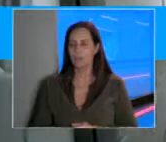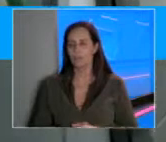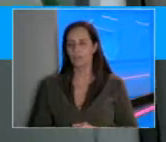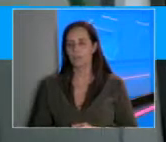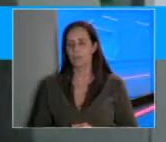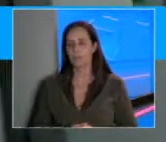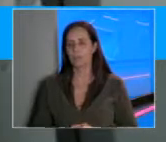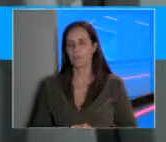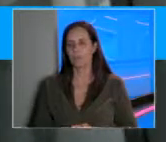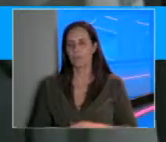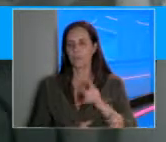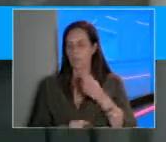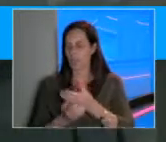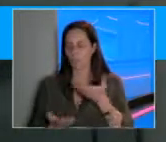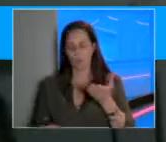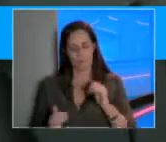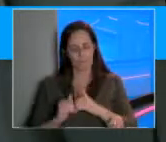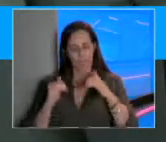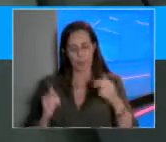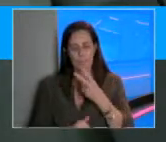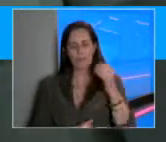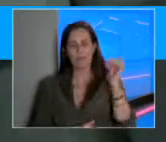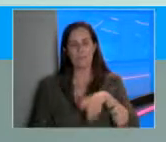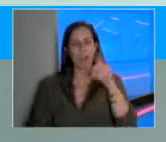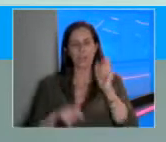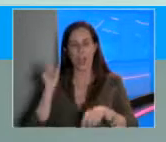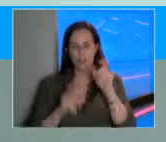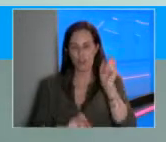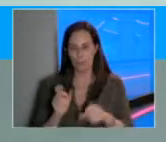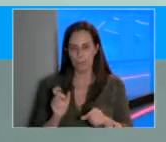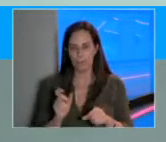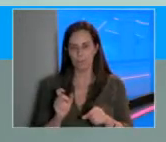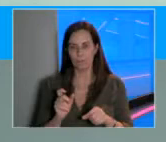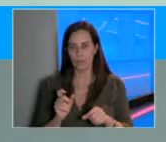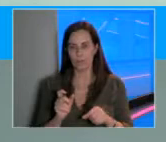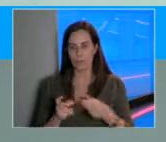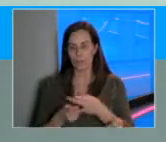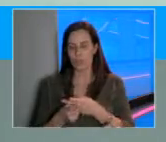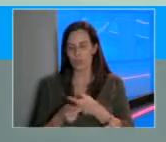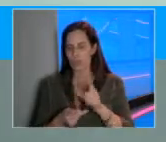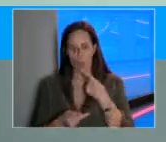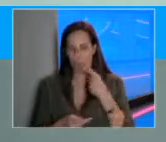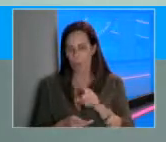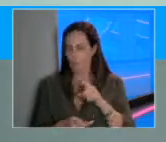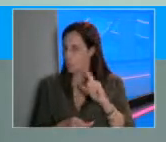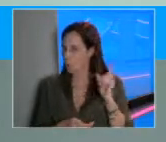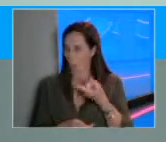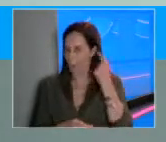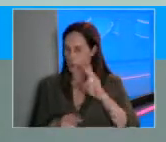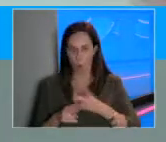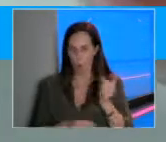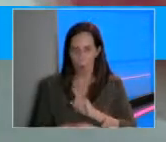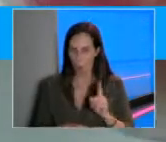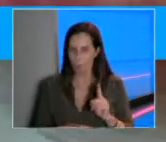קודם כל צריך להבדיל, מדובר ב-200 אלף אנשים שנחשפו לנגיף, זה לא אומר שהם כולם היו